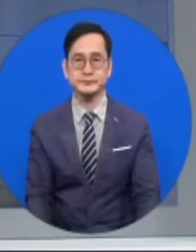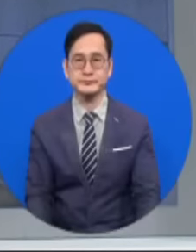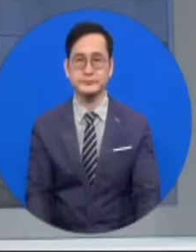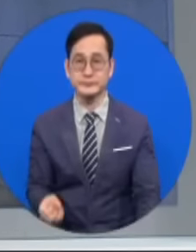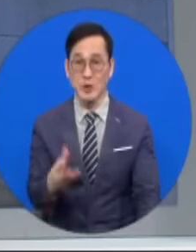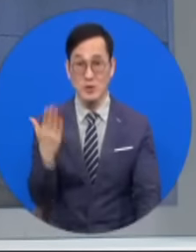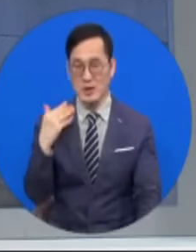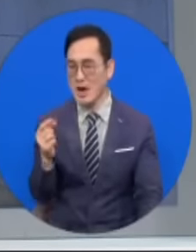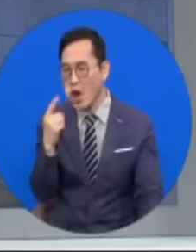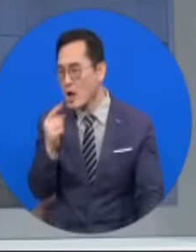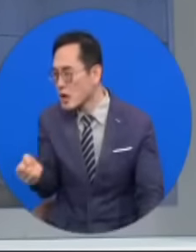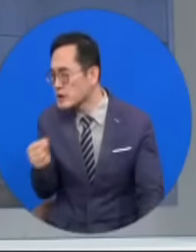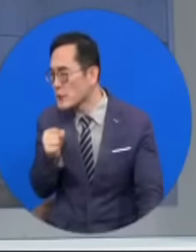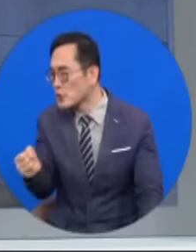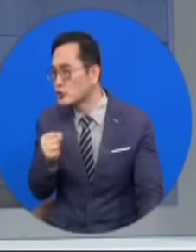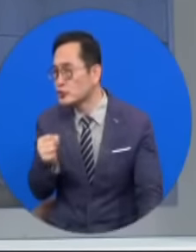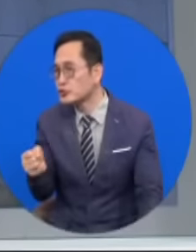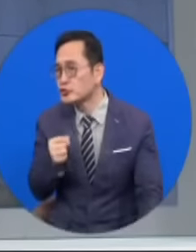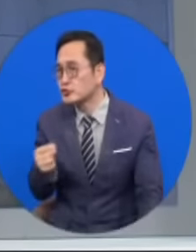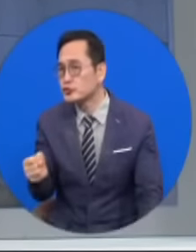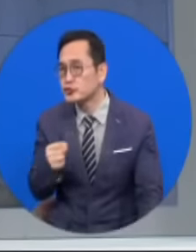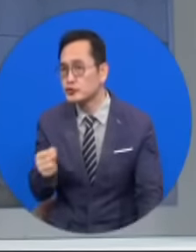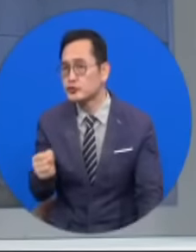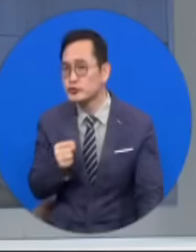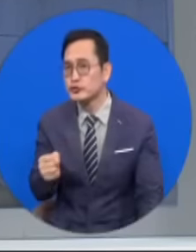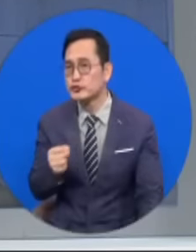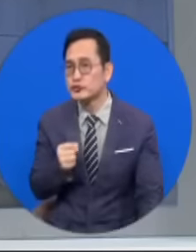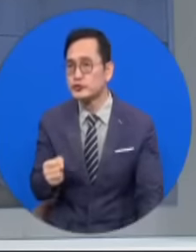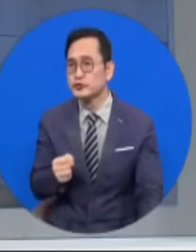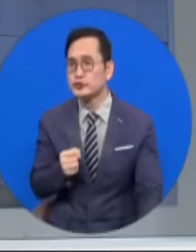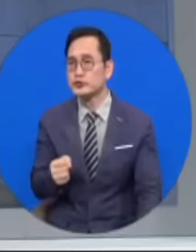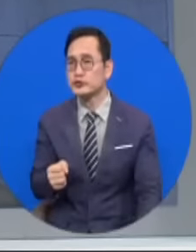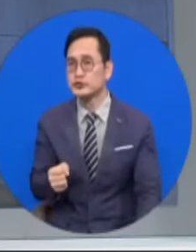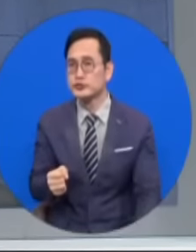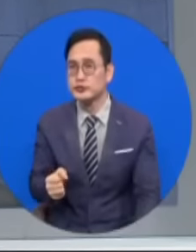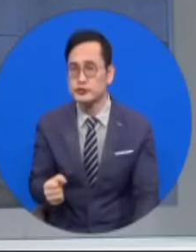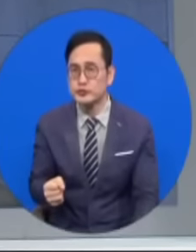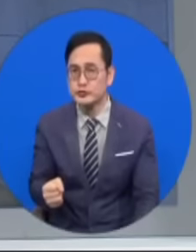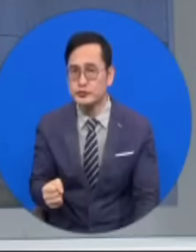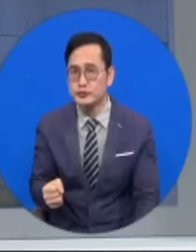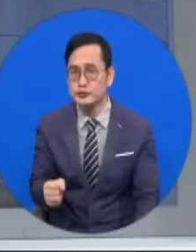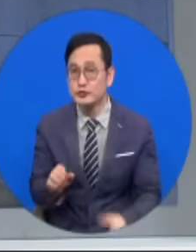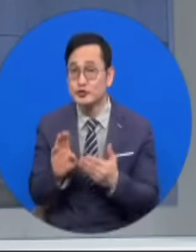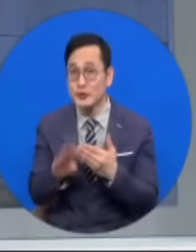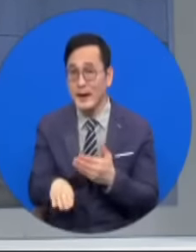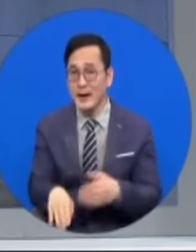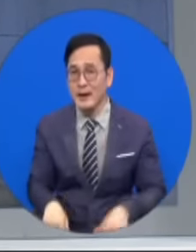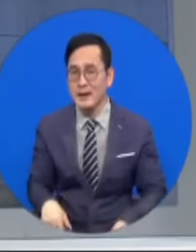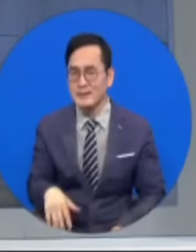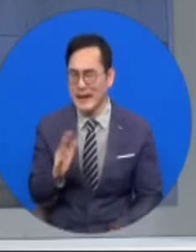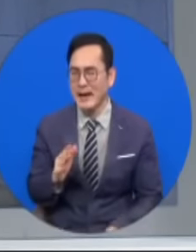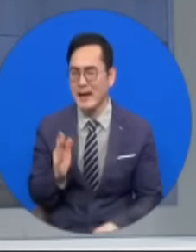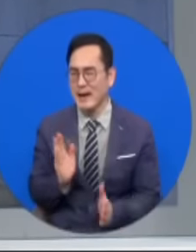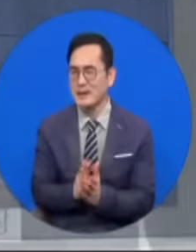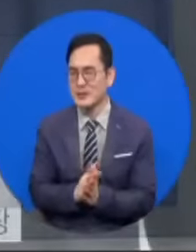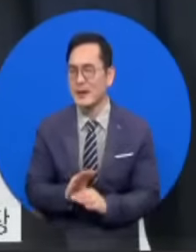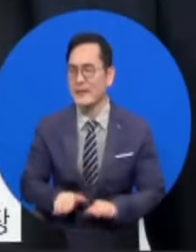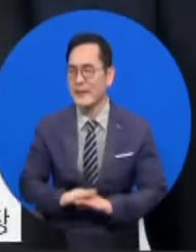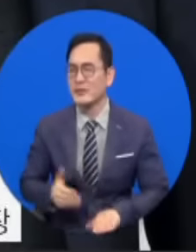인터뷰 보도 직후에 형이 다 손 써 놨다 걱정 말라라고 얘기를 했다라는 김만배 씨의 발언이 전해졌다는 보도입니다